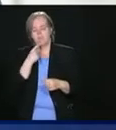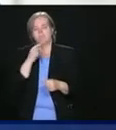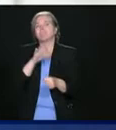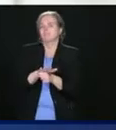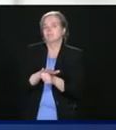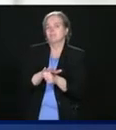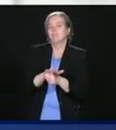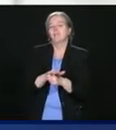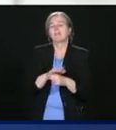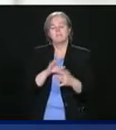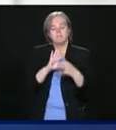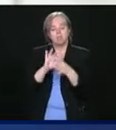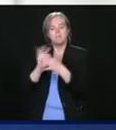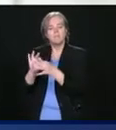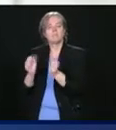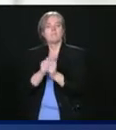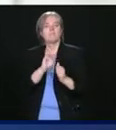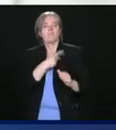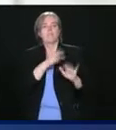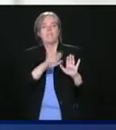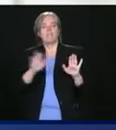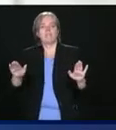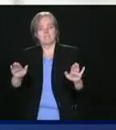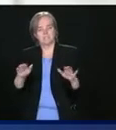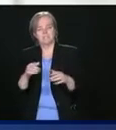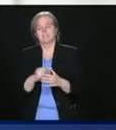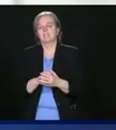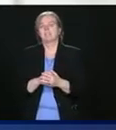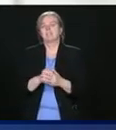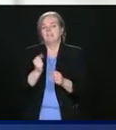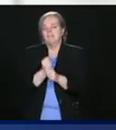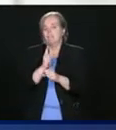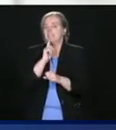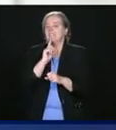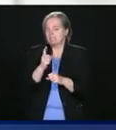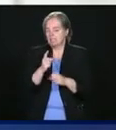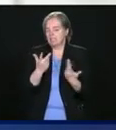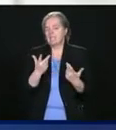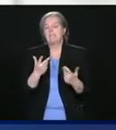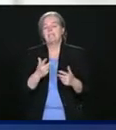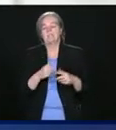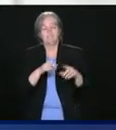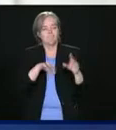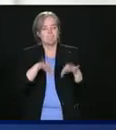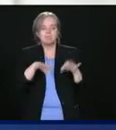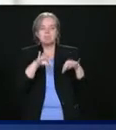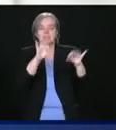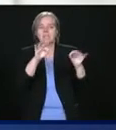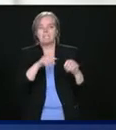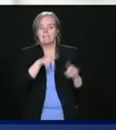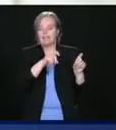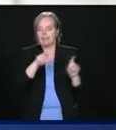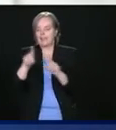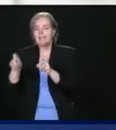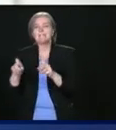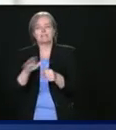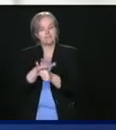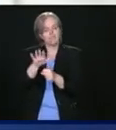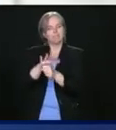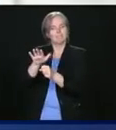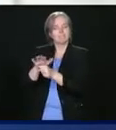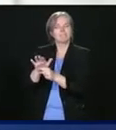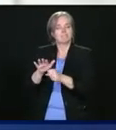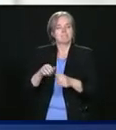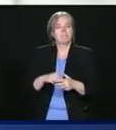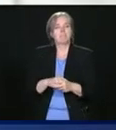travaille avec les provinces pour s'assurer qu'il y a suffisamment de tests, de matériel, de réactifs, et c'est le